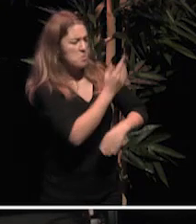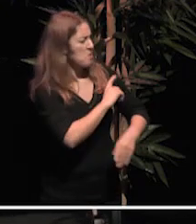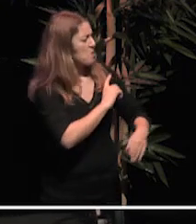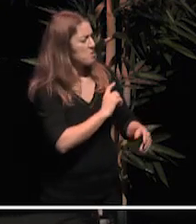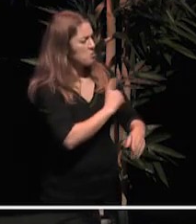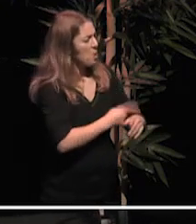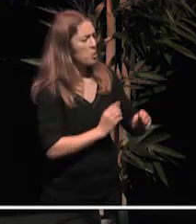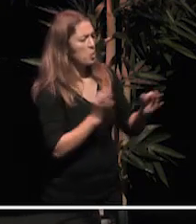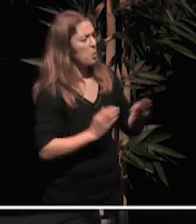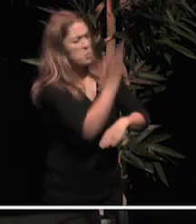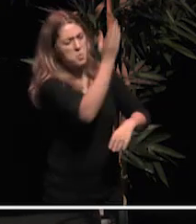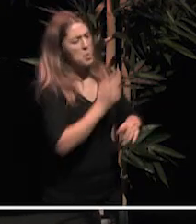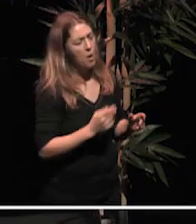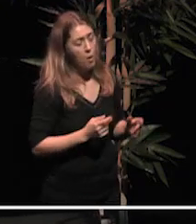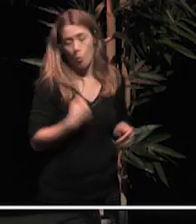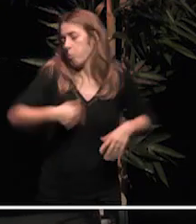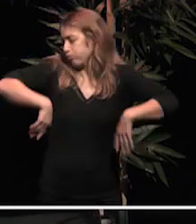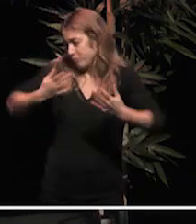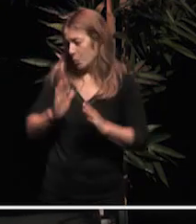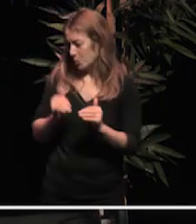fais quand même. Et toujours